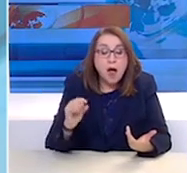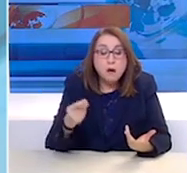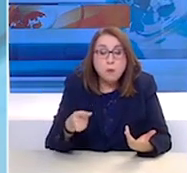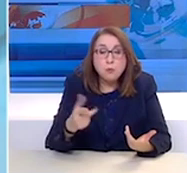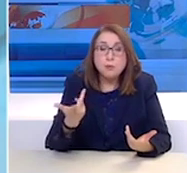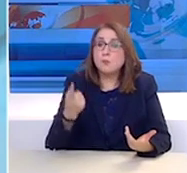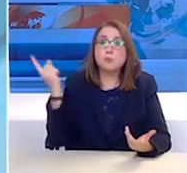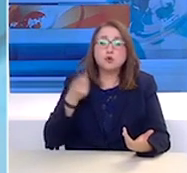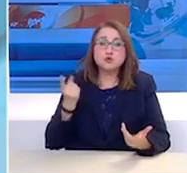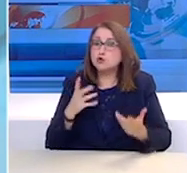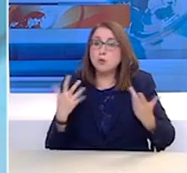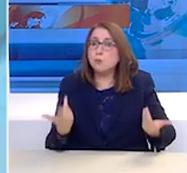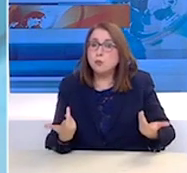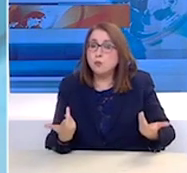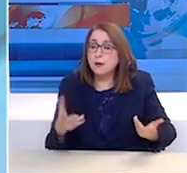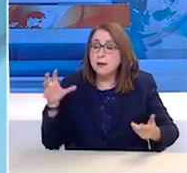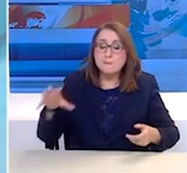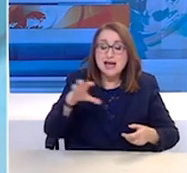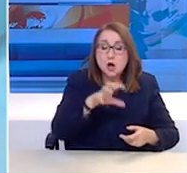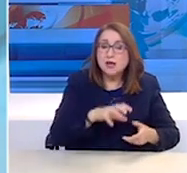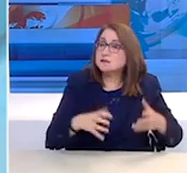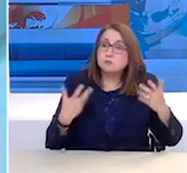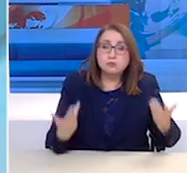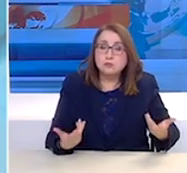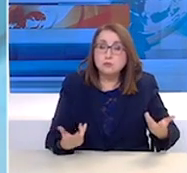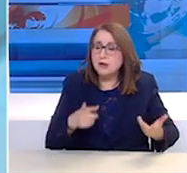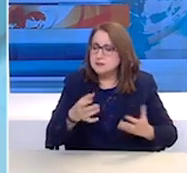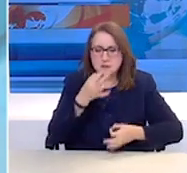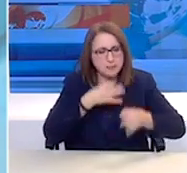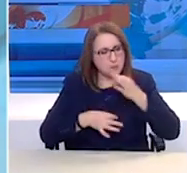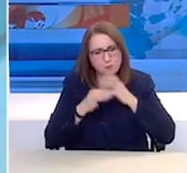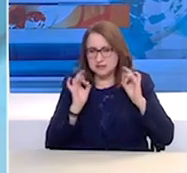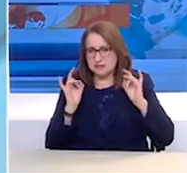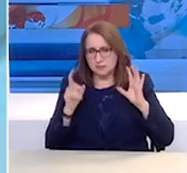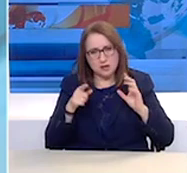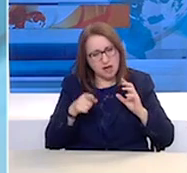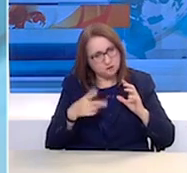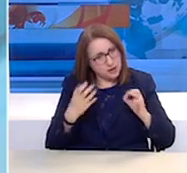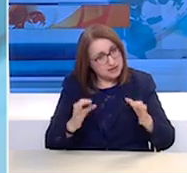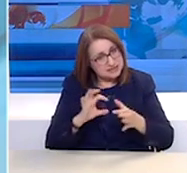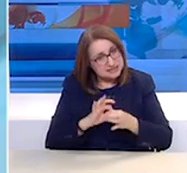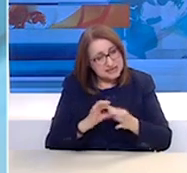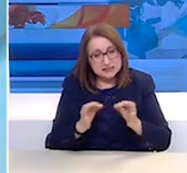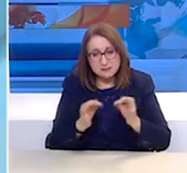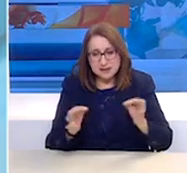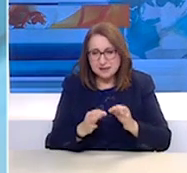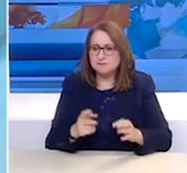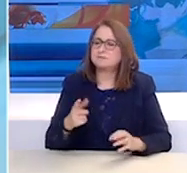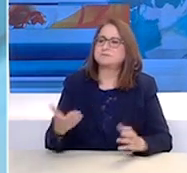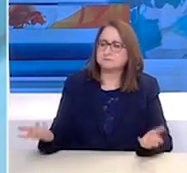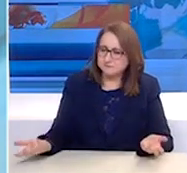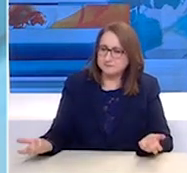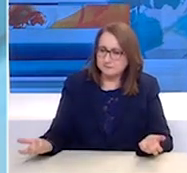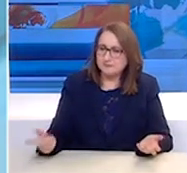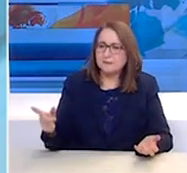αν ναι, πού κινούνται, θα διαδραματίσουν κάποιο ρόλο στη χαλάρωση των μέτρων? Ναι, είναι λίγο επιστημονική ερώτηση. Όπως βλέπετε,